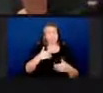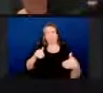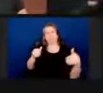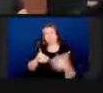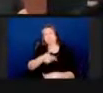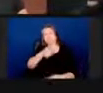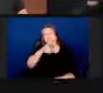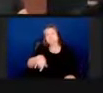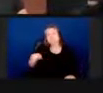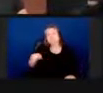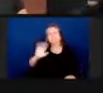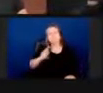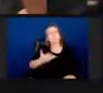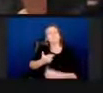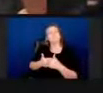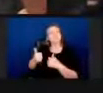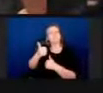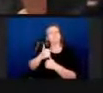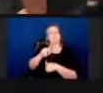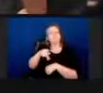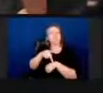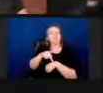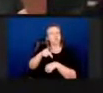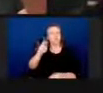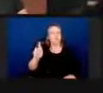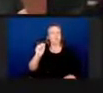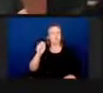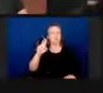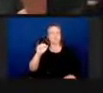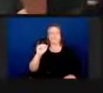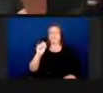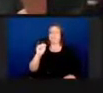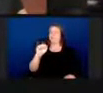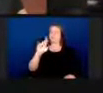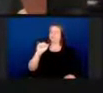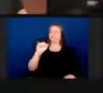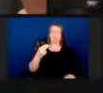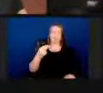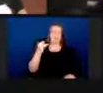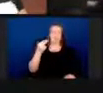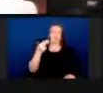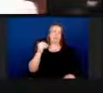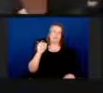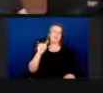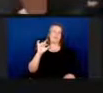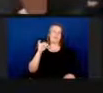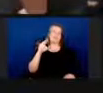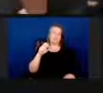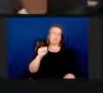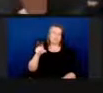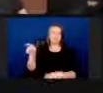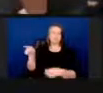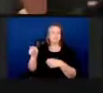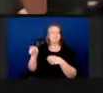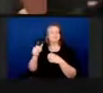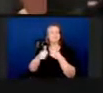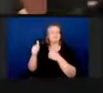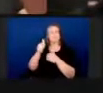Sasa ningependa kumpa nafasi Bi Sara Hickens ambaye ni mkuu wa shule ya